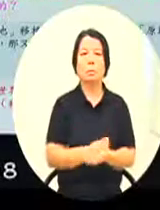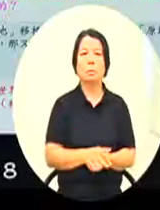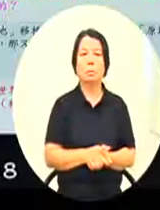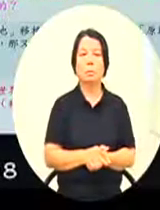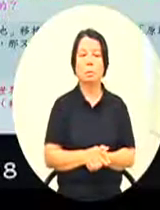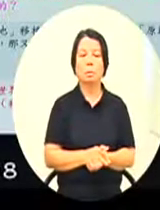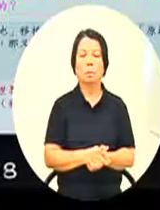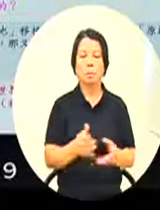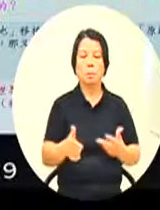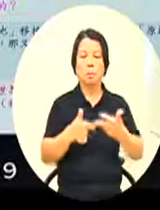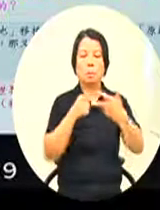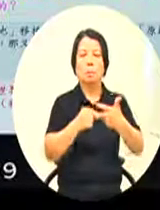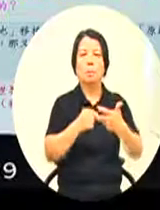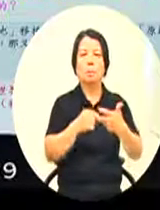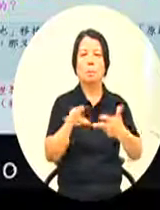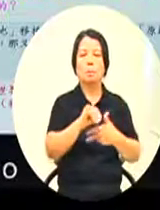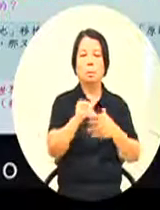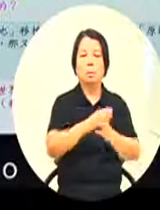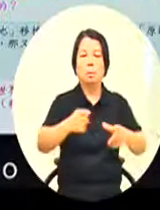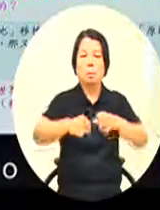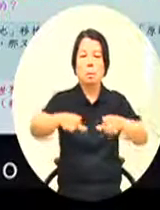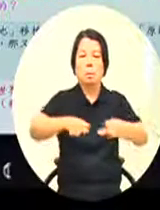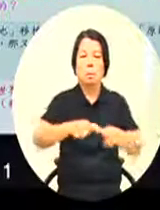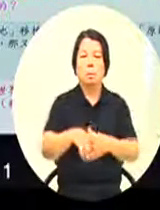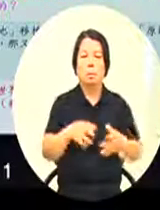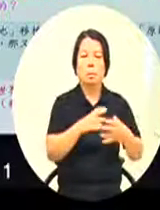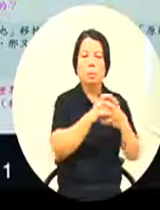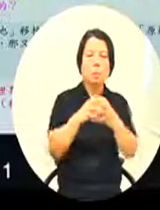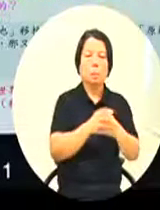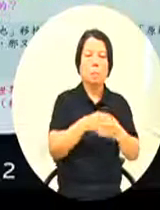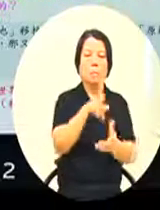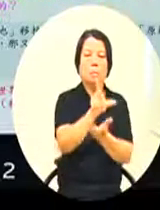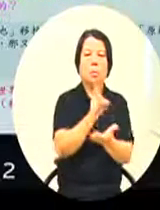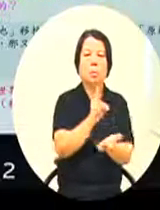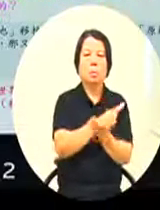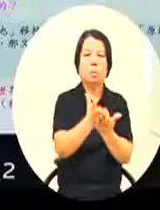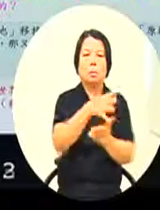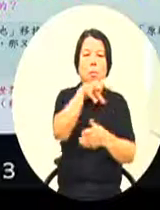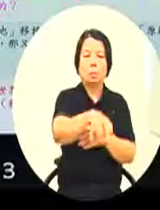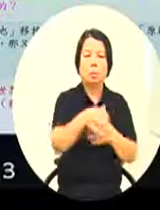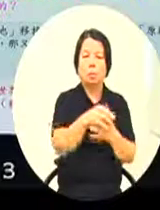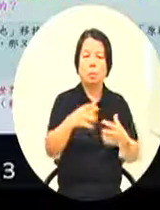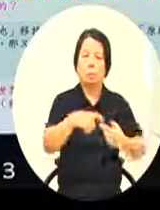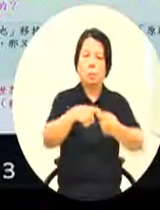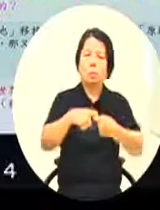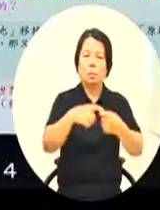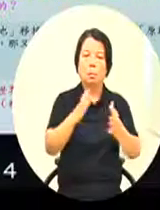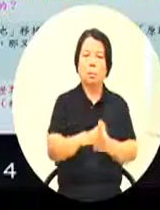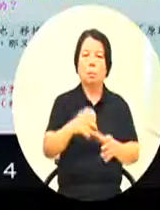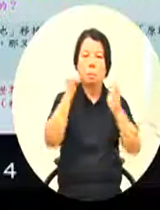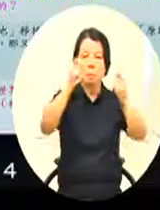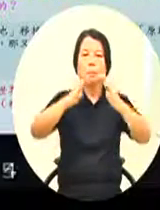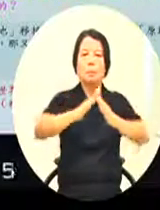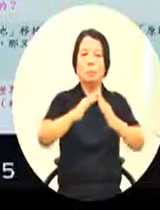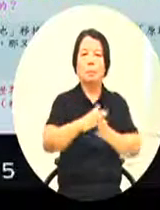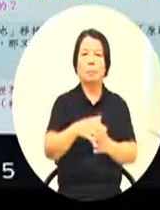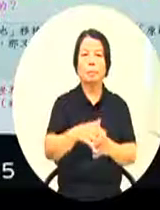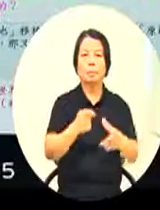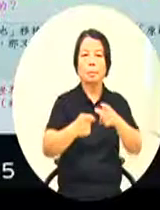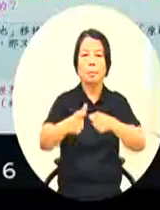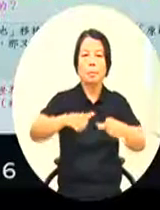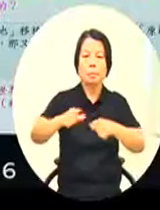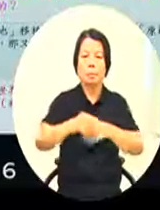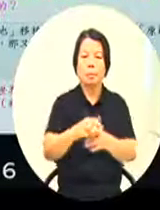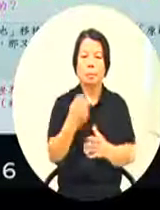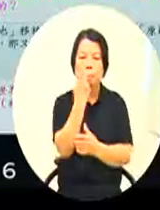第七大谎言，公园结合图书馆是常态。我们还知道高雄市的公园管理自治条例也